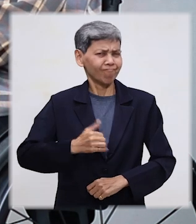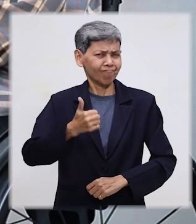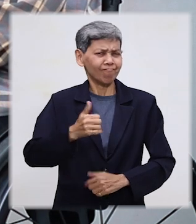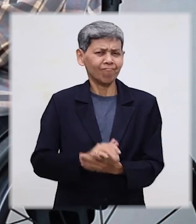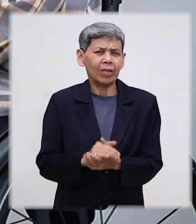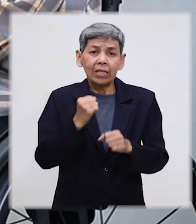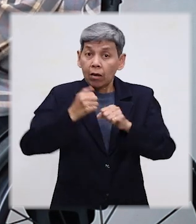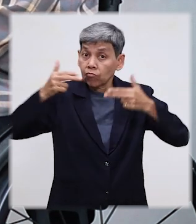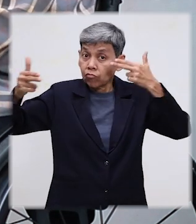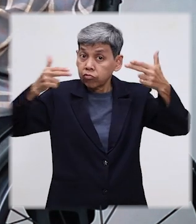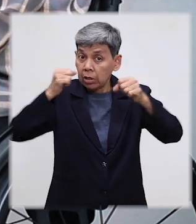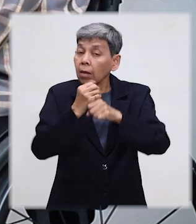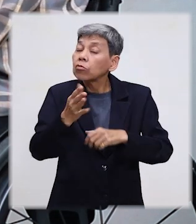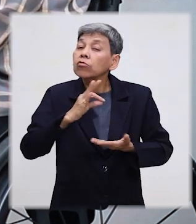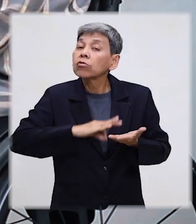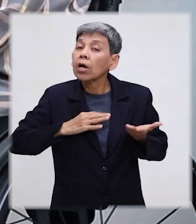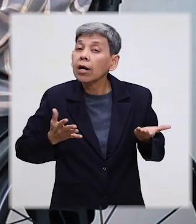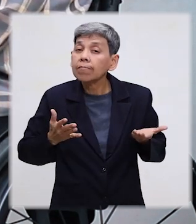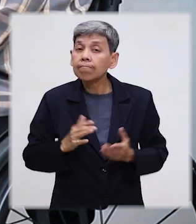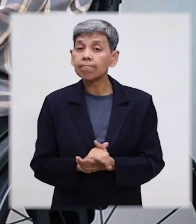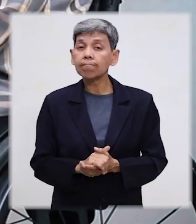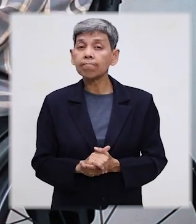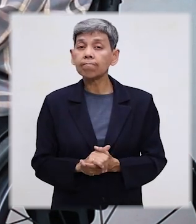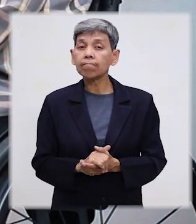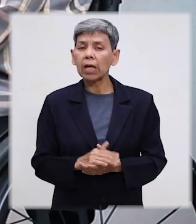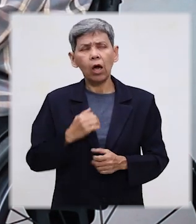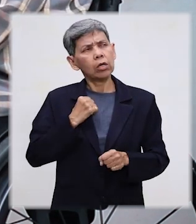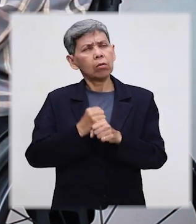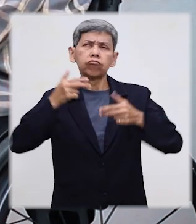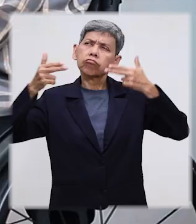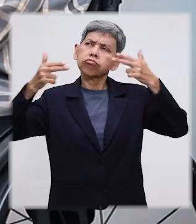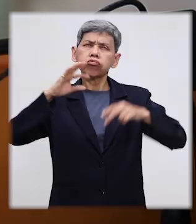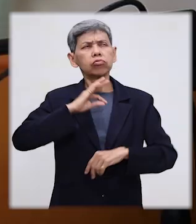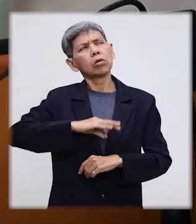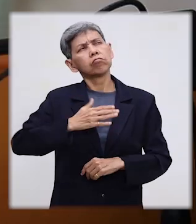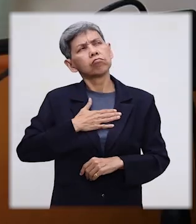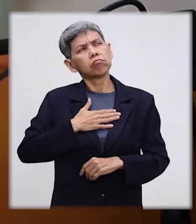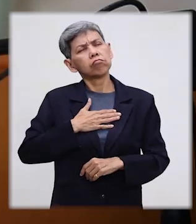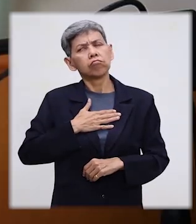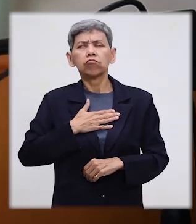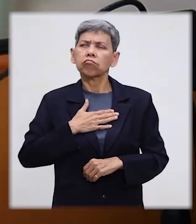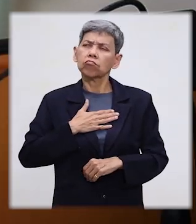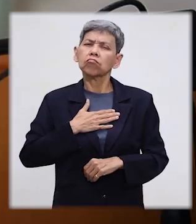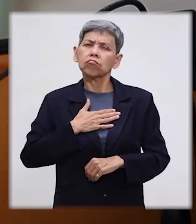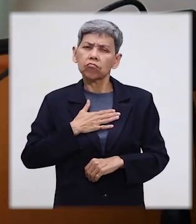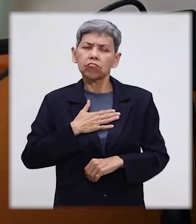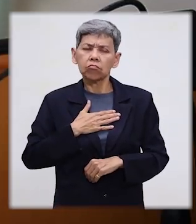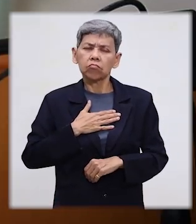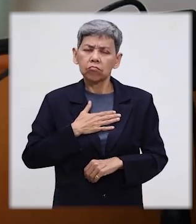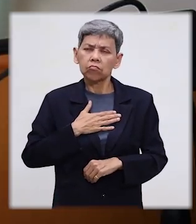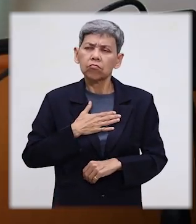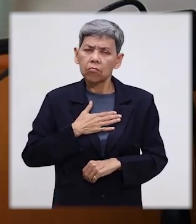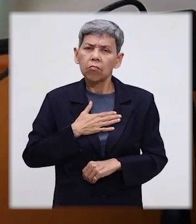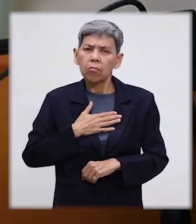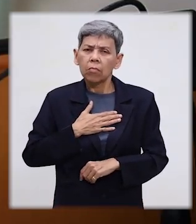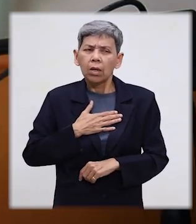ถ้ามอง การทำหนังเป็นอะไรคือบางทีมันก็ตอบย